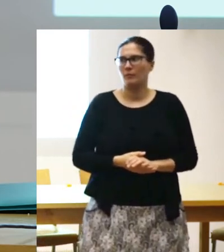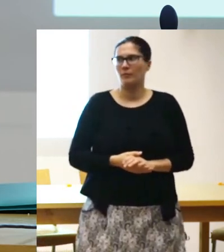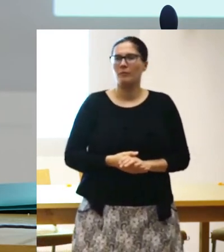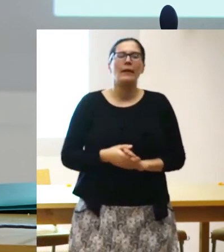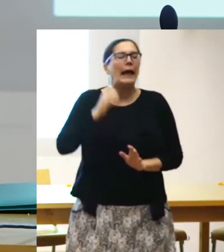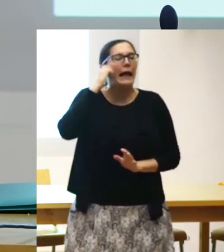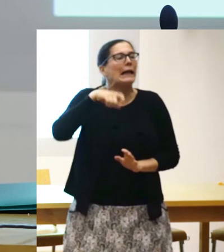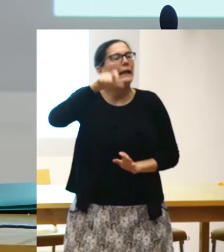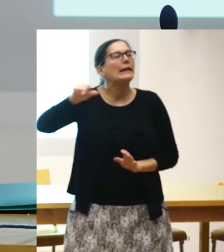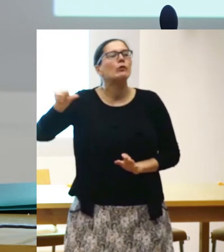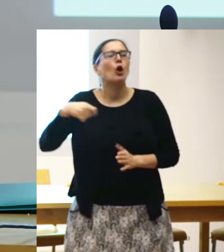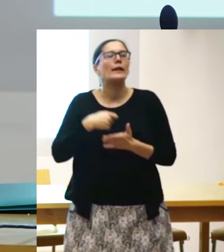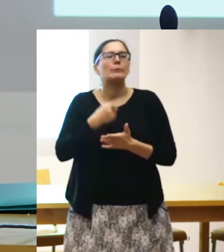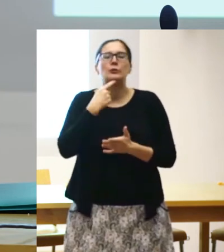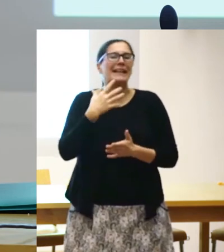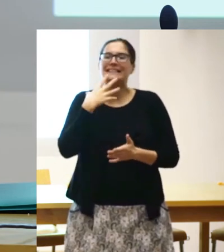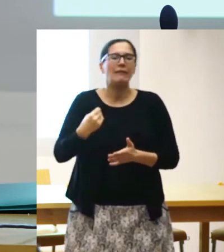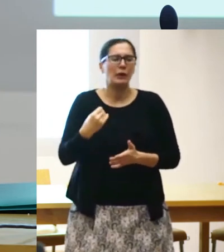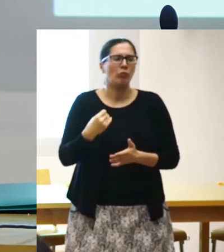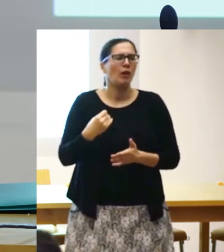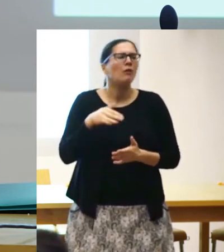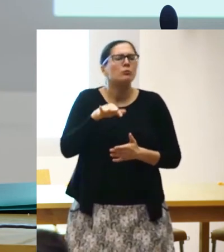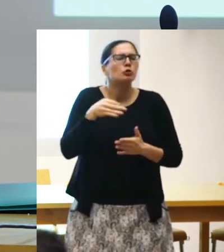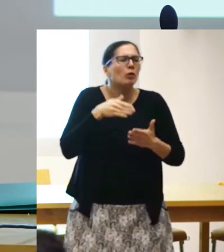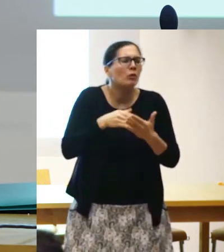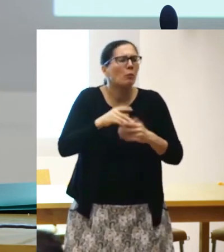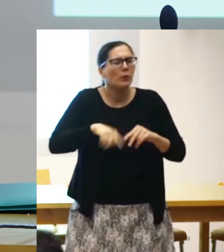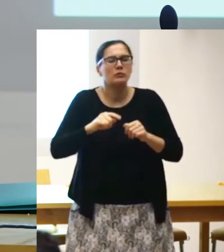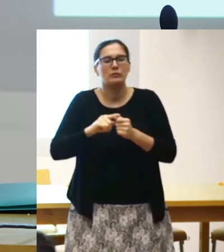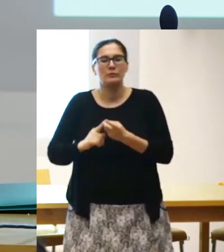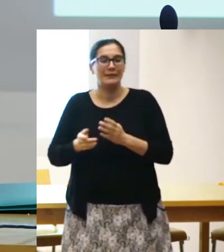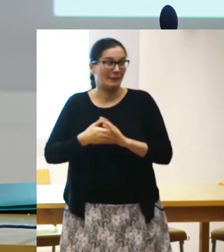lidí, nebo co mě napadá tady, když vidím ty